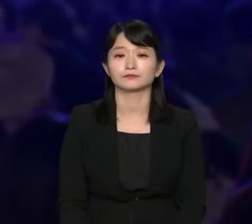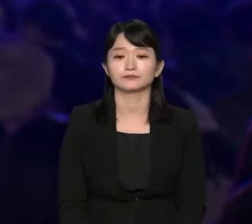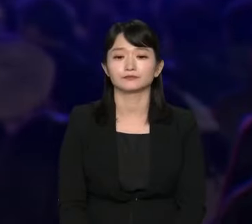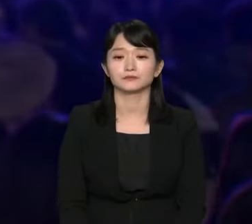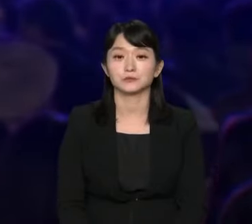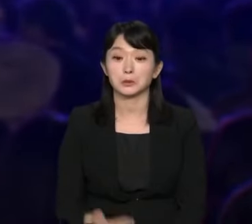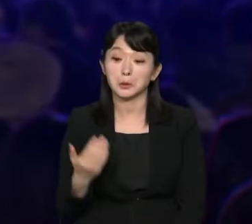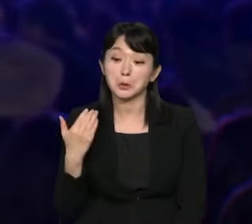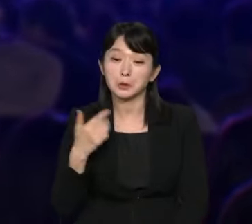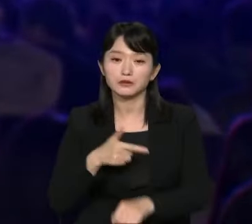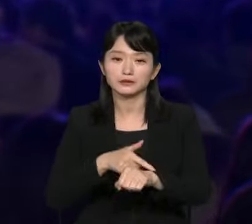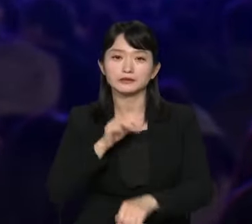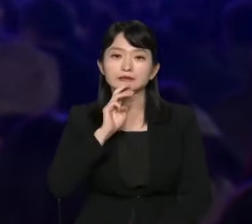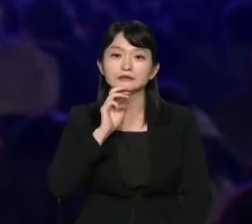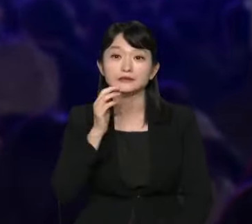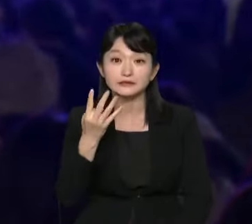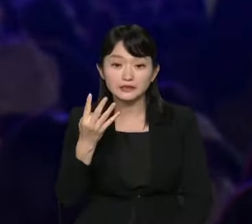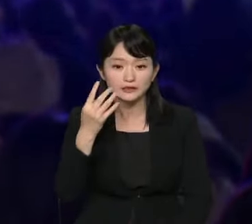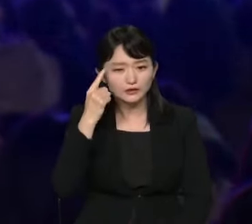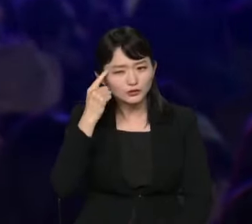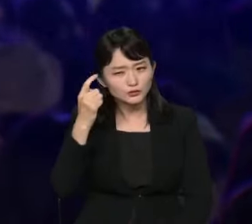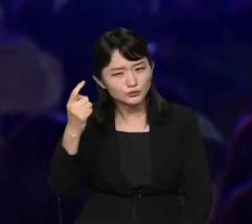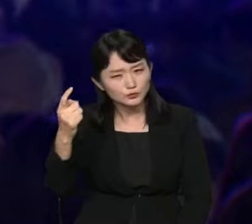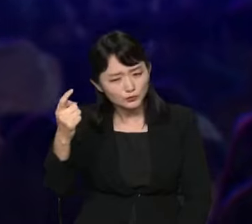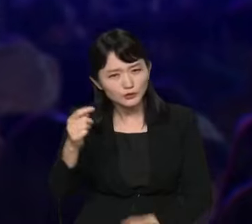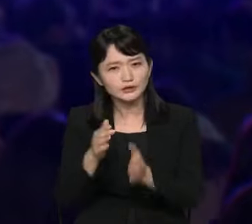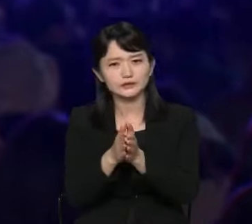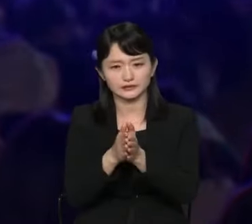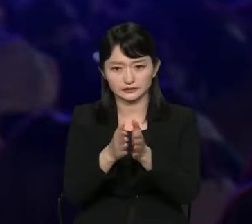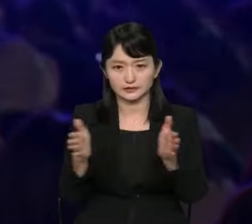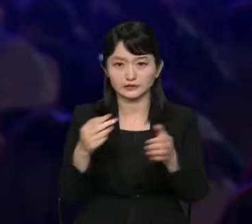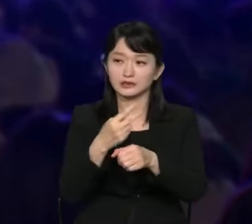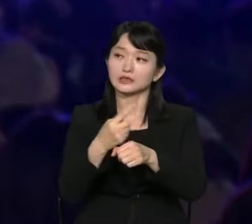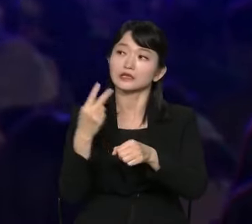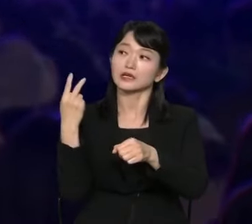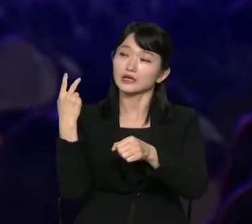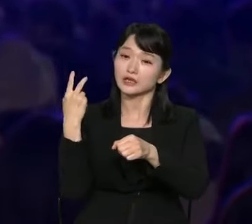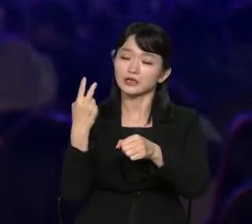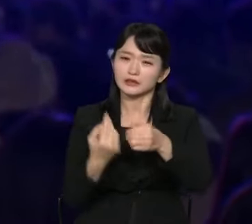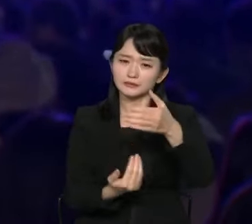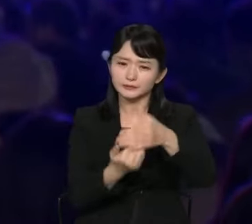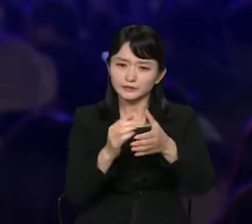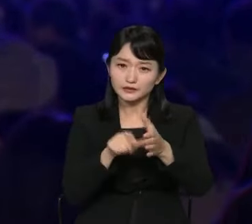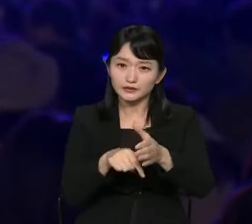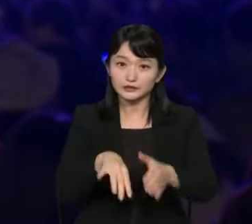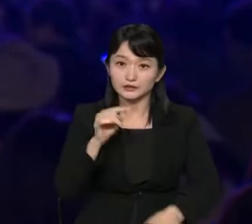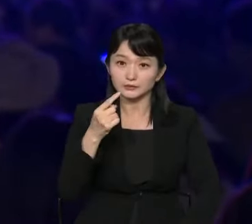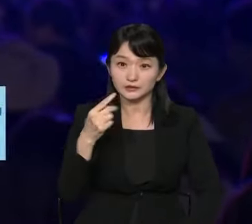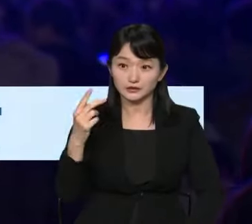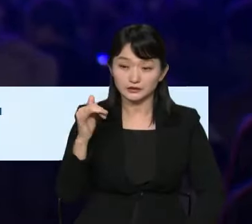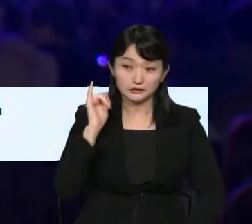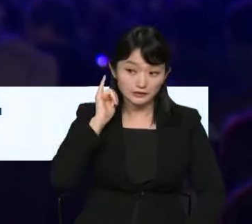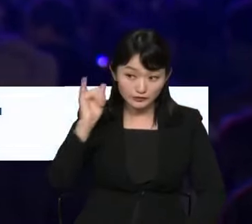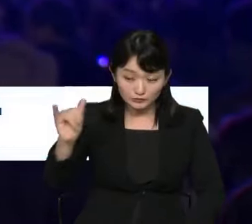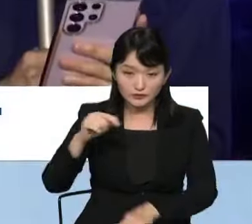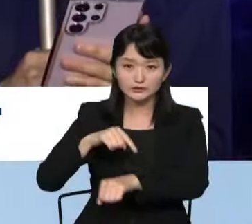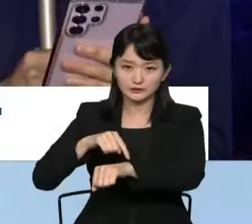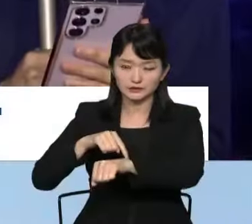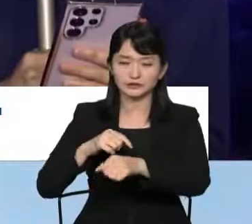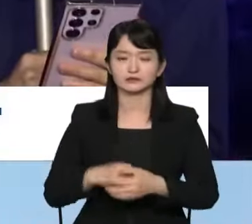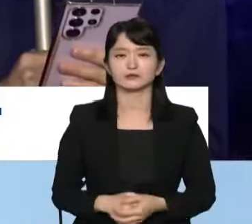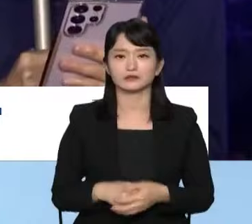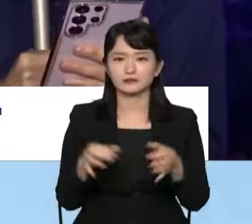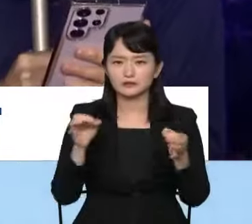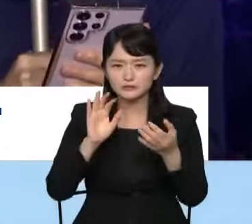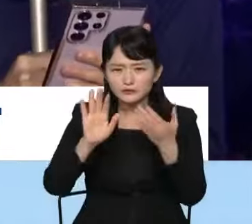네, 조금 전 6시 34분에 추모 대회가 시작됐습니다. 2년 전 참사 당일 처음 112에 신고가 접수된 시각입니다. 잠시